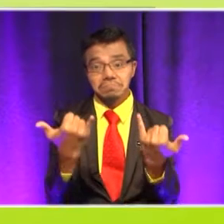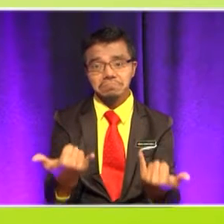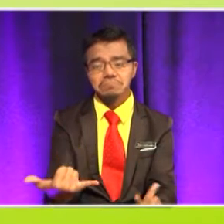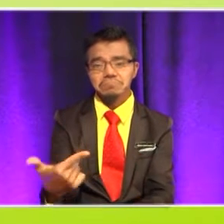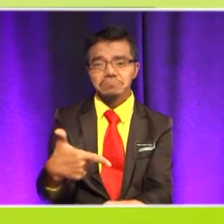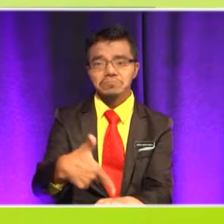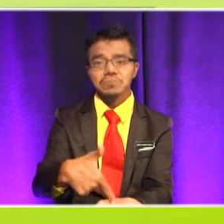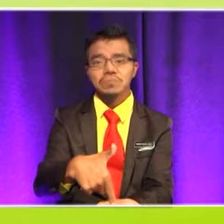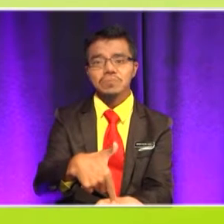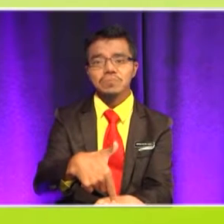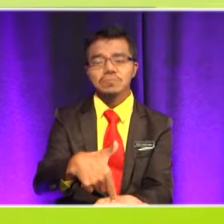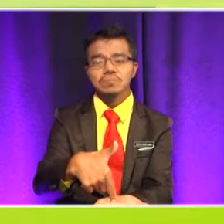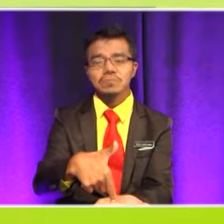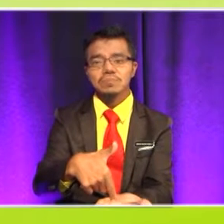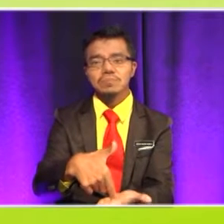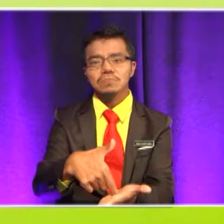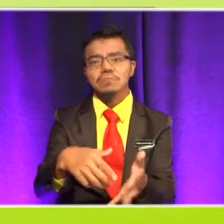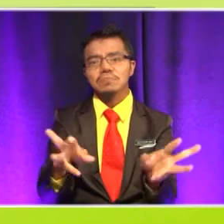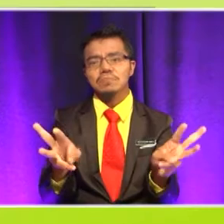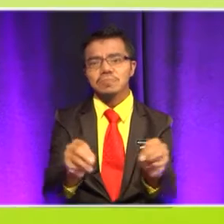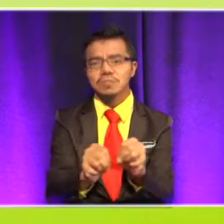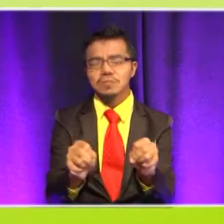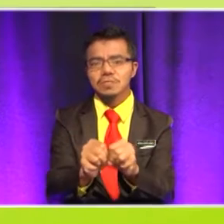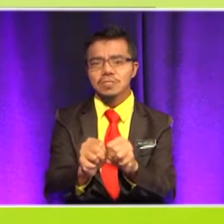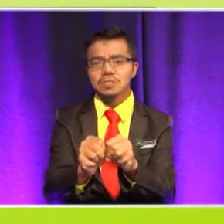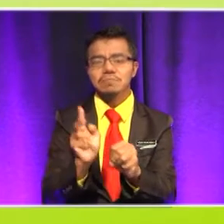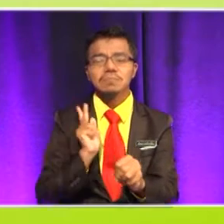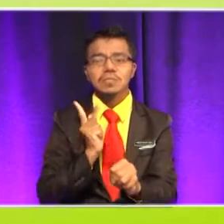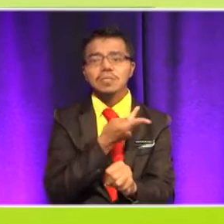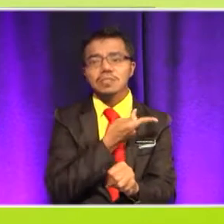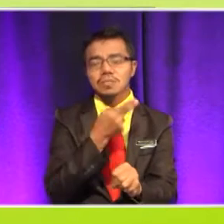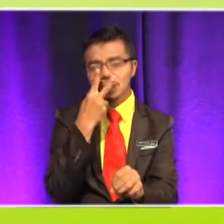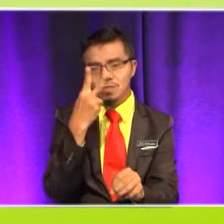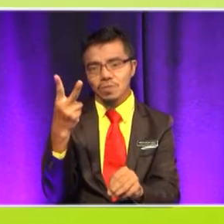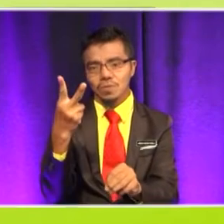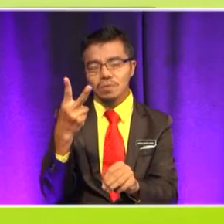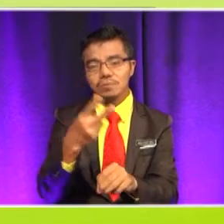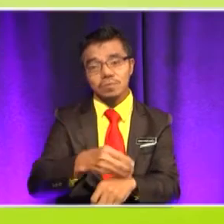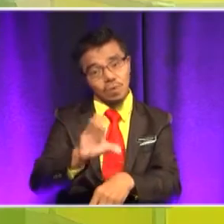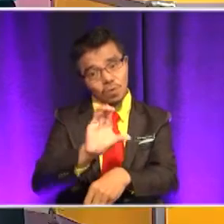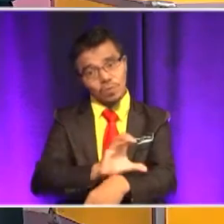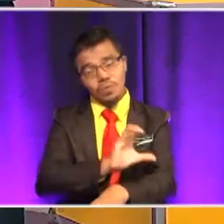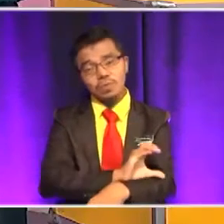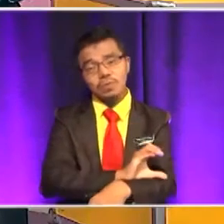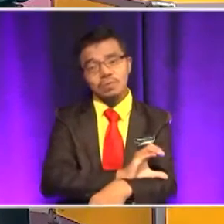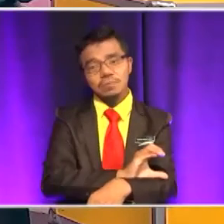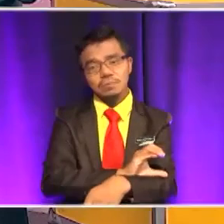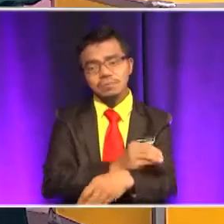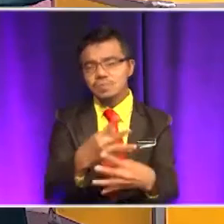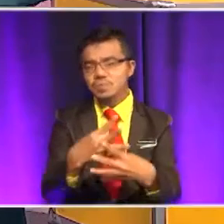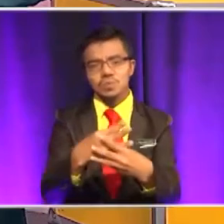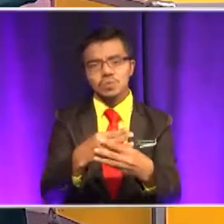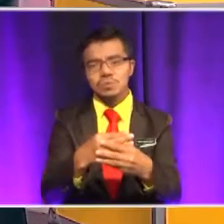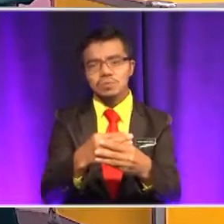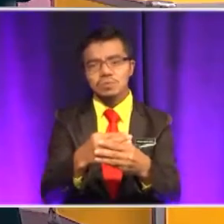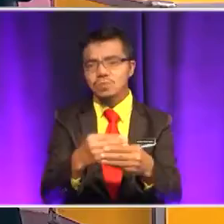dan sebagainya itu menunjukkan perubahan teknologi dan kalau kita lihat kepada komputer-komputer yang ada sekarang pun data ada slot untuk